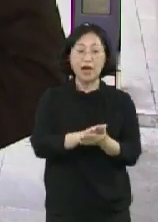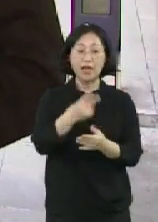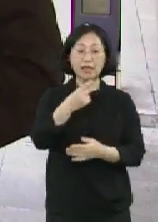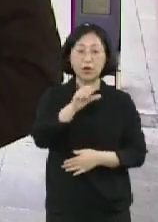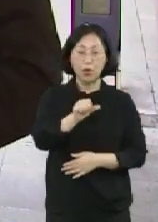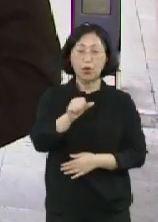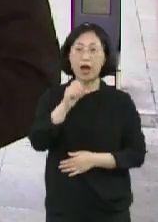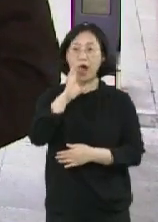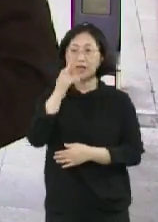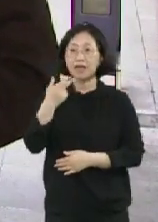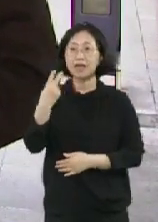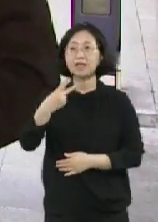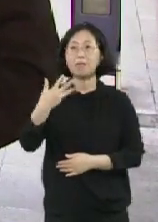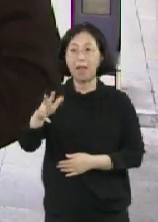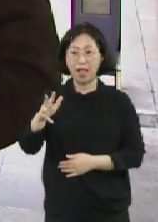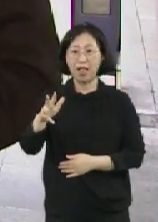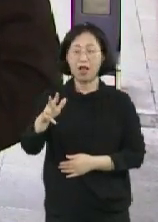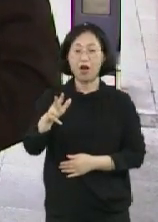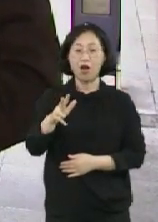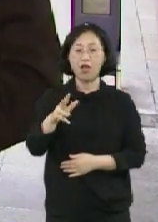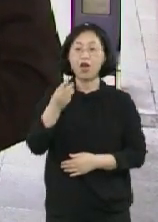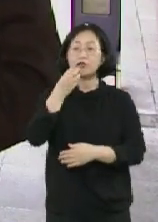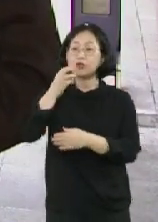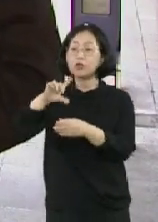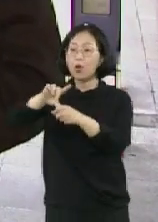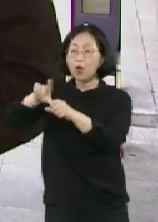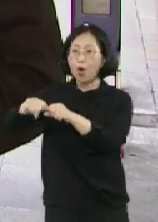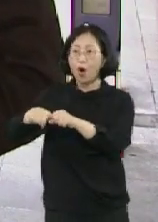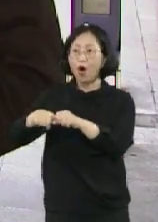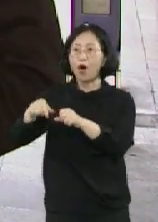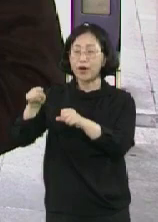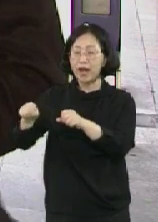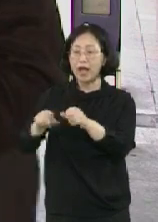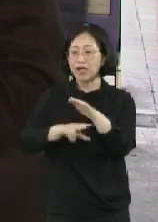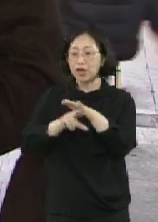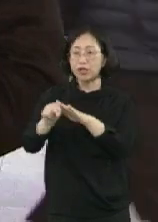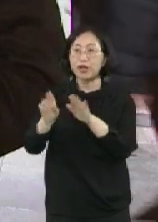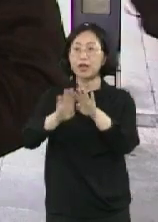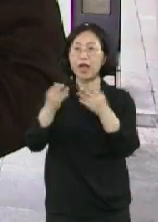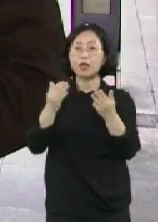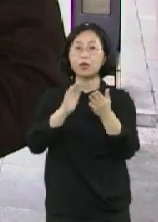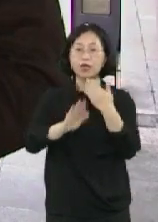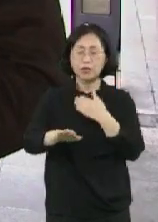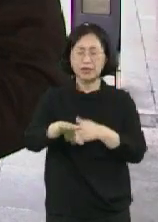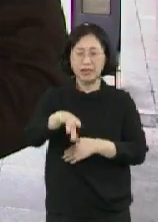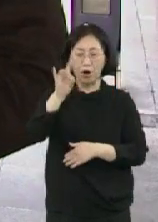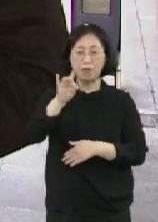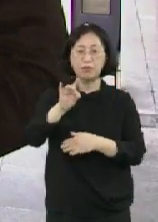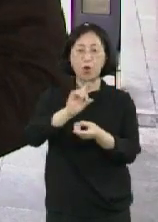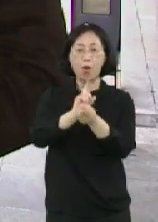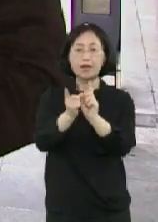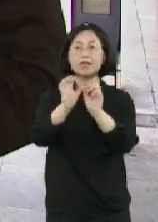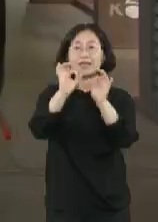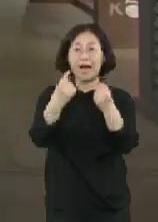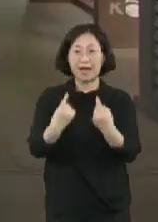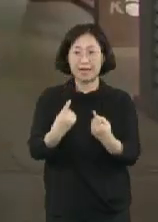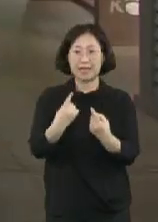2005년, 아산은 2008년 각각 수도권 전철이 개통한 이후 처음으로 환승 할인제가 도입되는